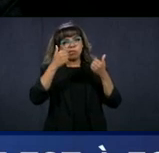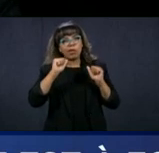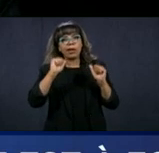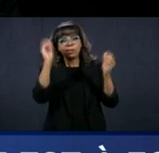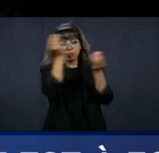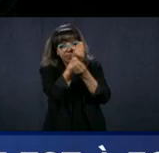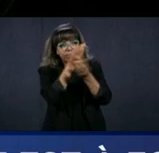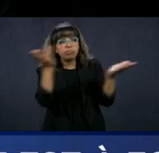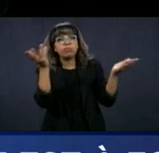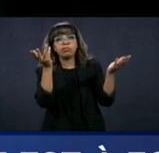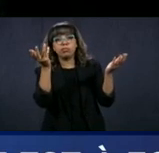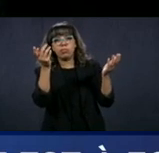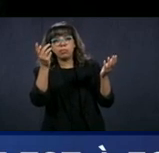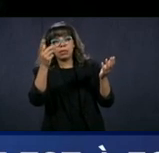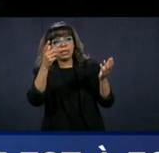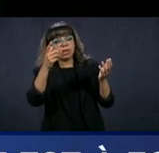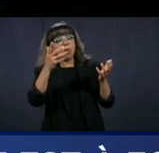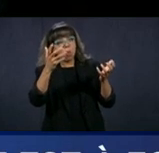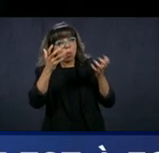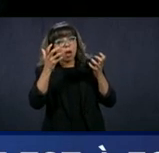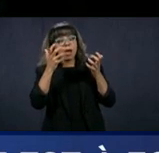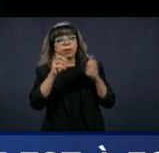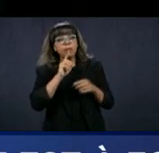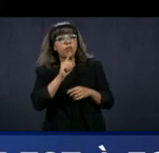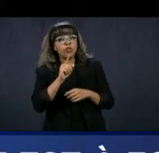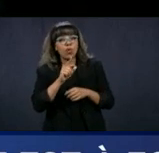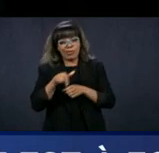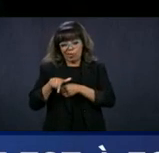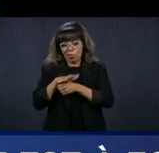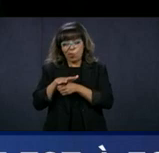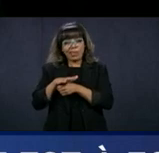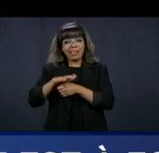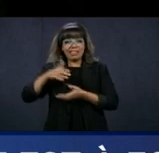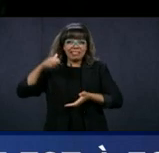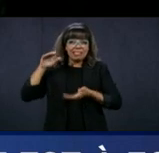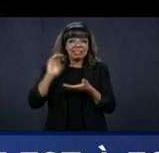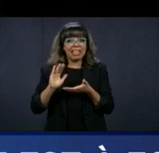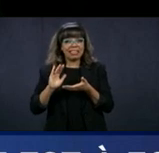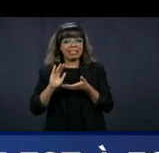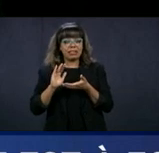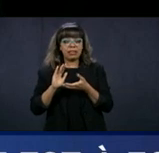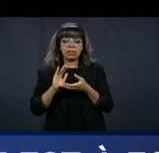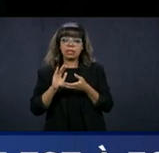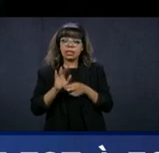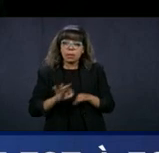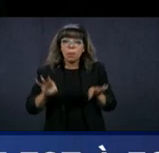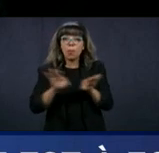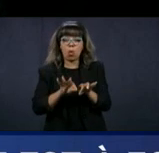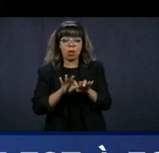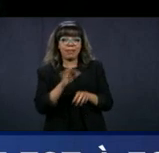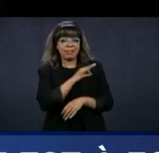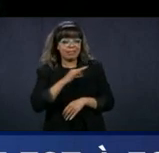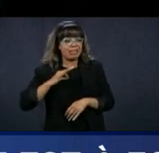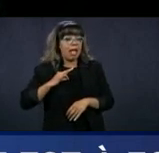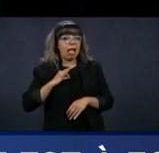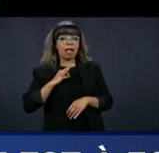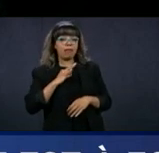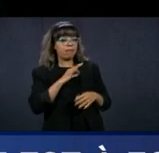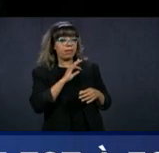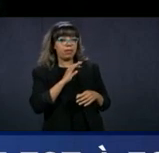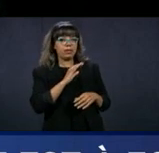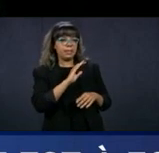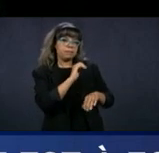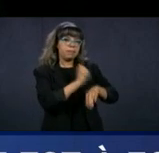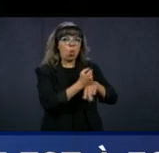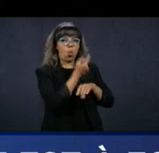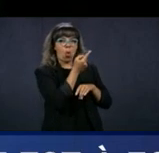principe de base, pour stopper la propagation, d'avoir des travailleurs qui restent dans les mêmes équipes, dans la